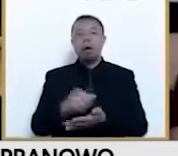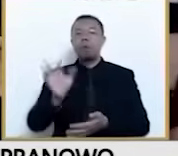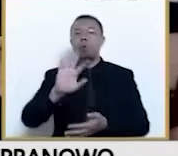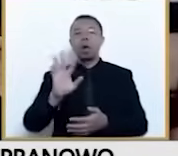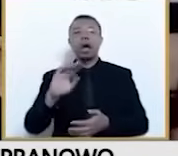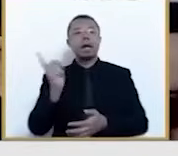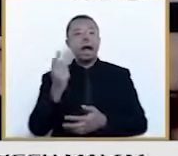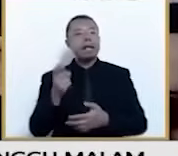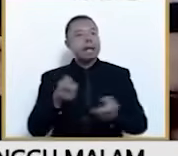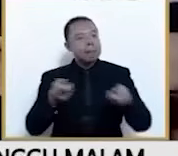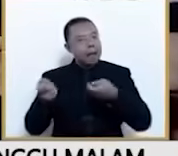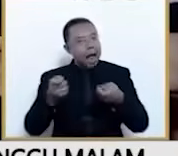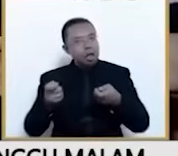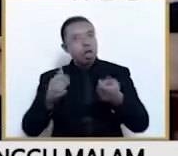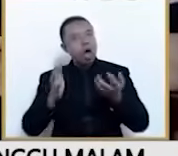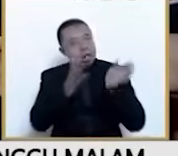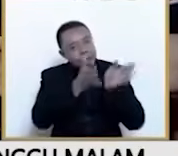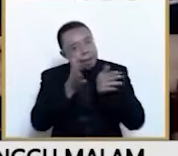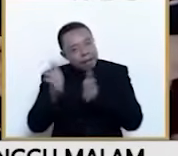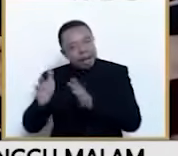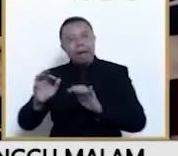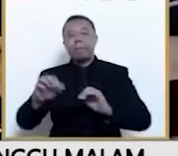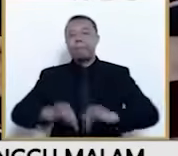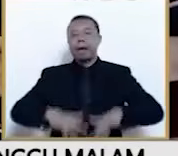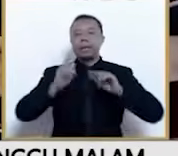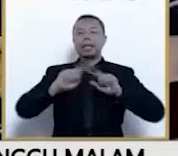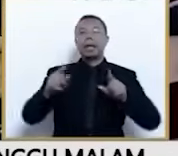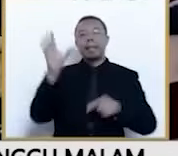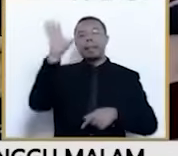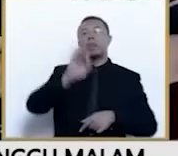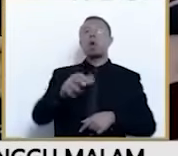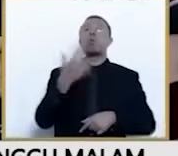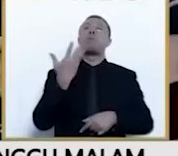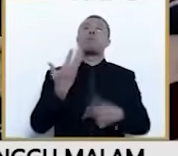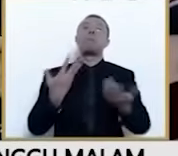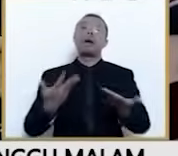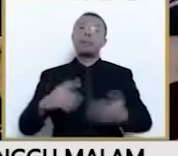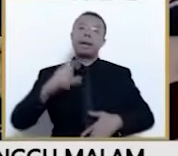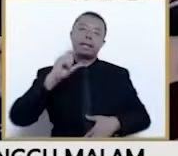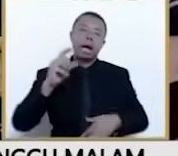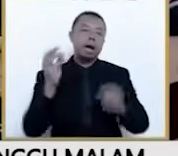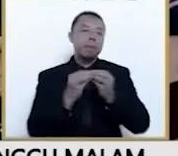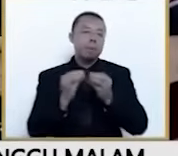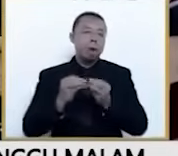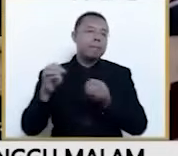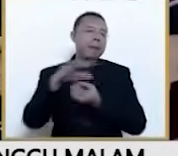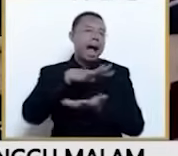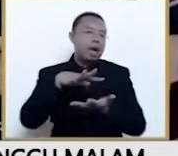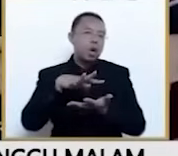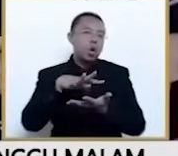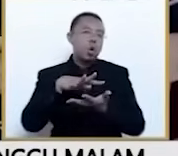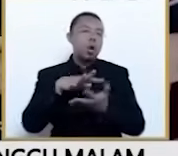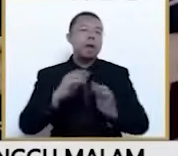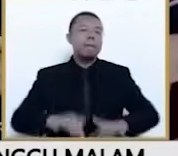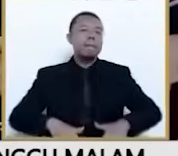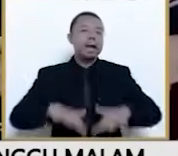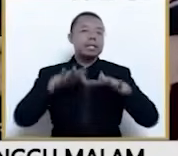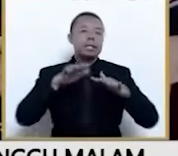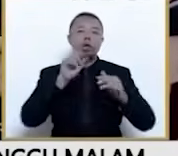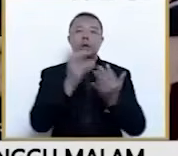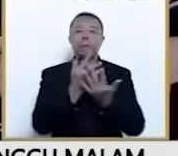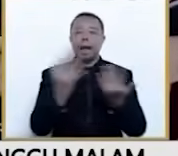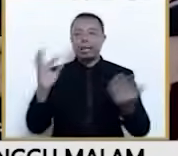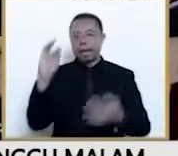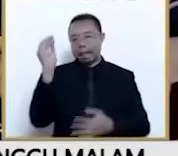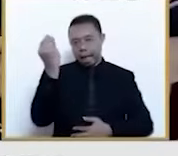bukan saja penanggulangan tetapi bagaimana kita melakukan mitigasi, mengurangi dampak resiko kepada